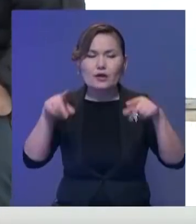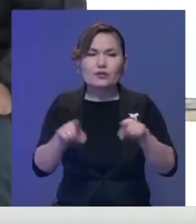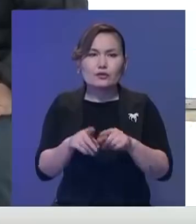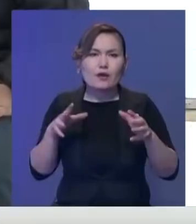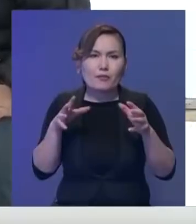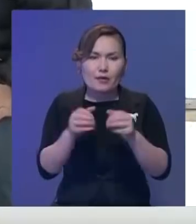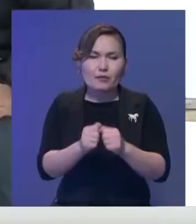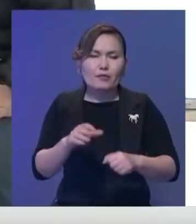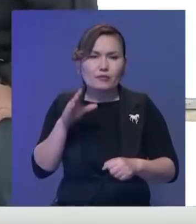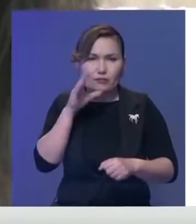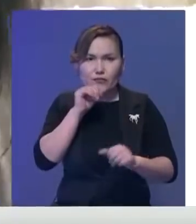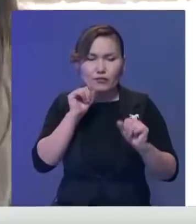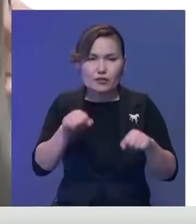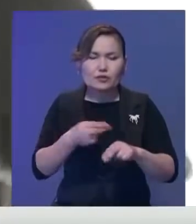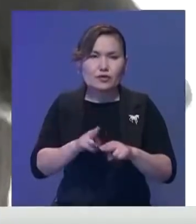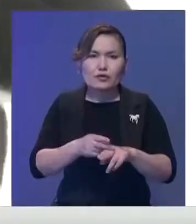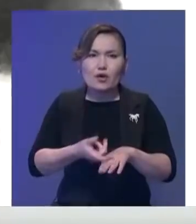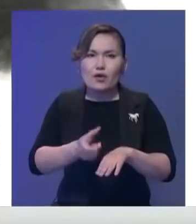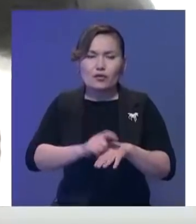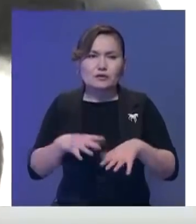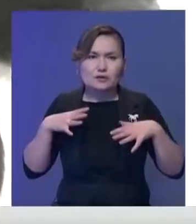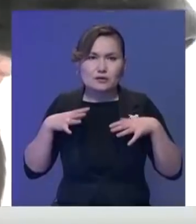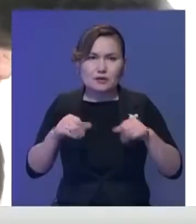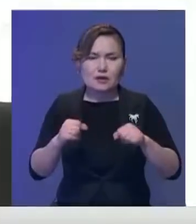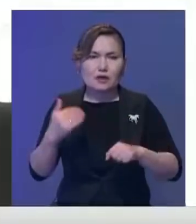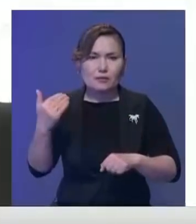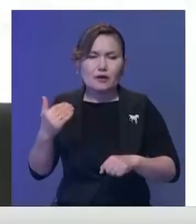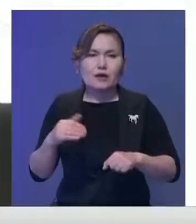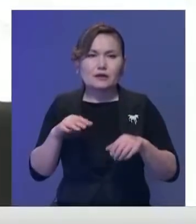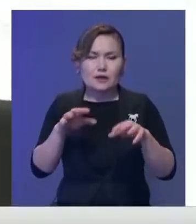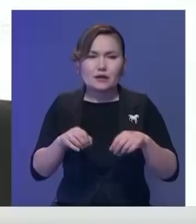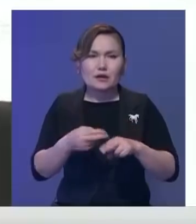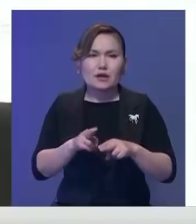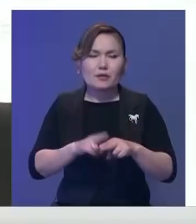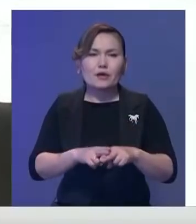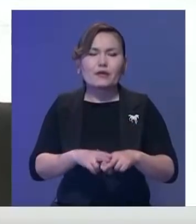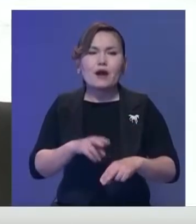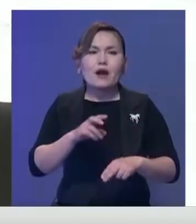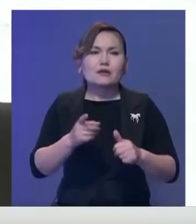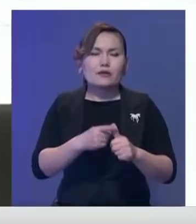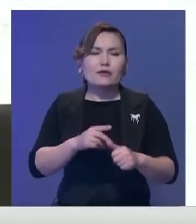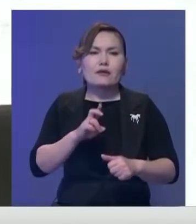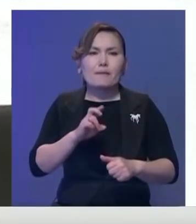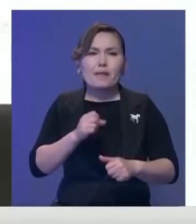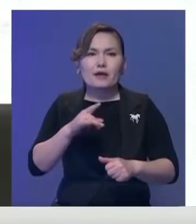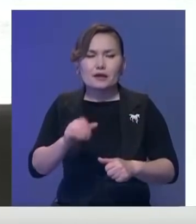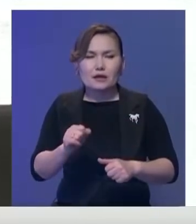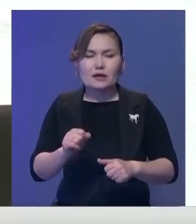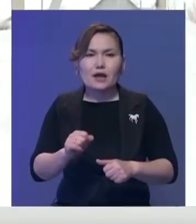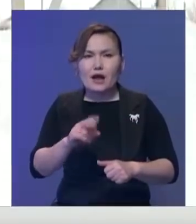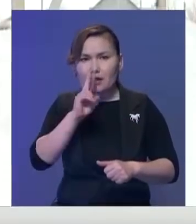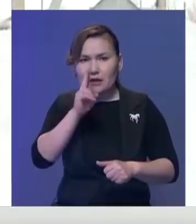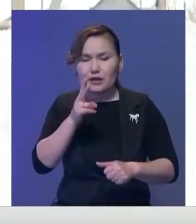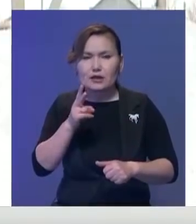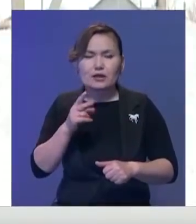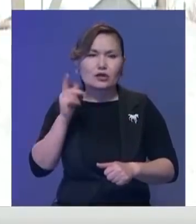қаламыз. Кеуіз қараңғы түскенше жүреміз. Багира деген ұрғашы тазы, жас 2-де Құмай тазы, шашақ